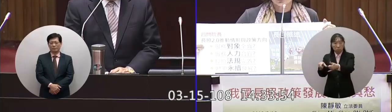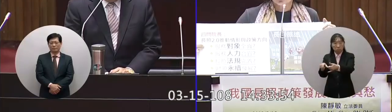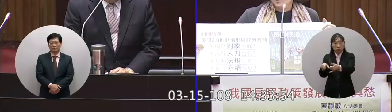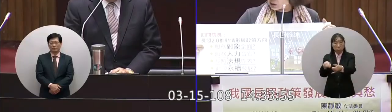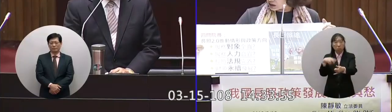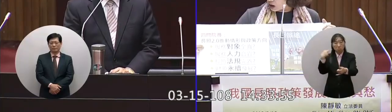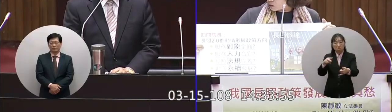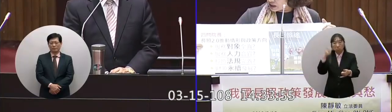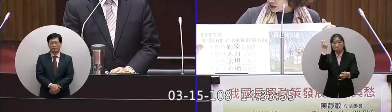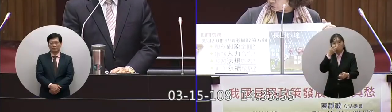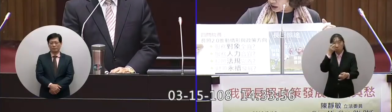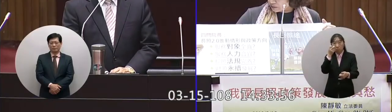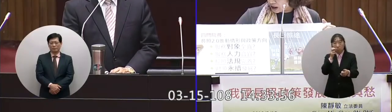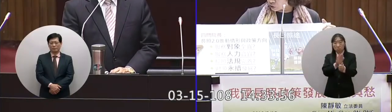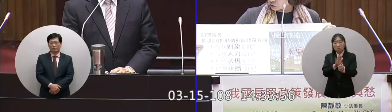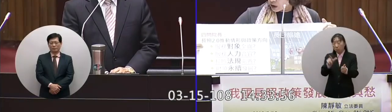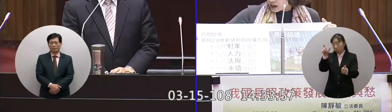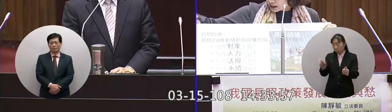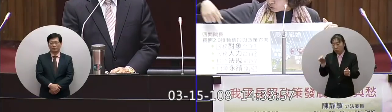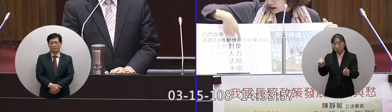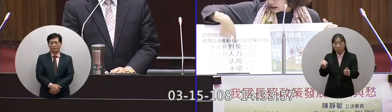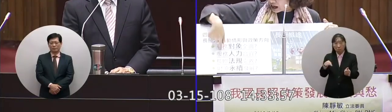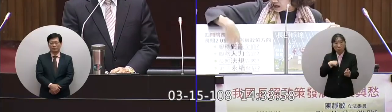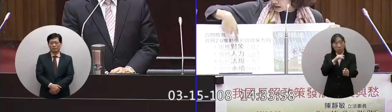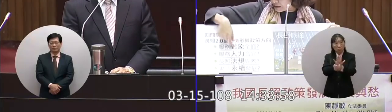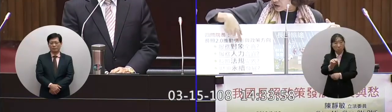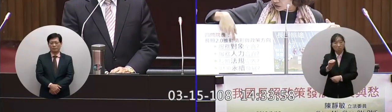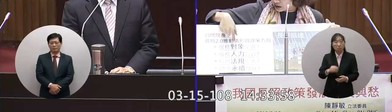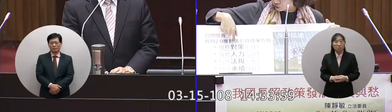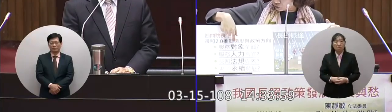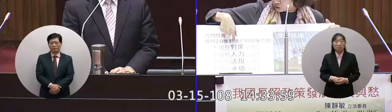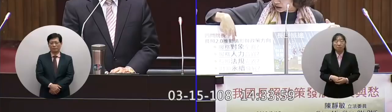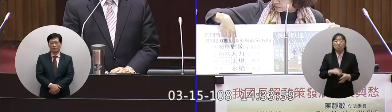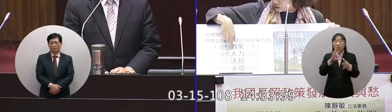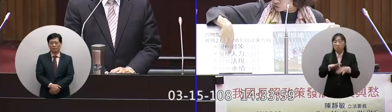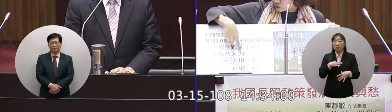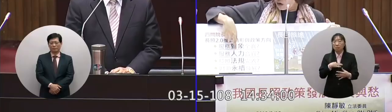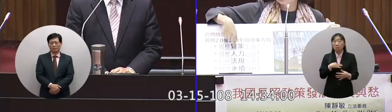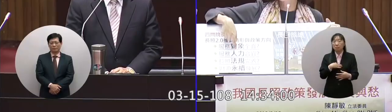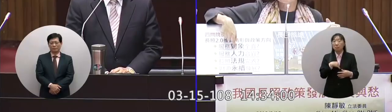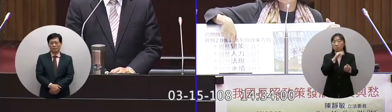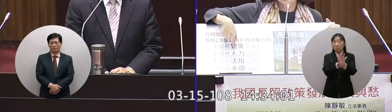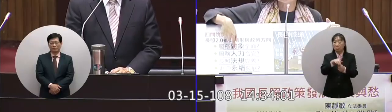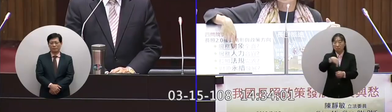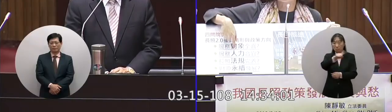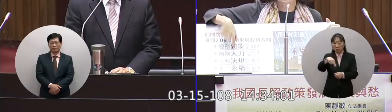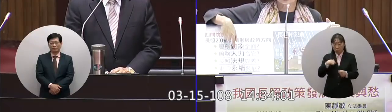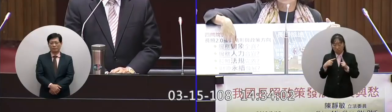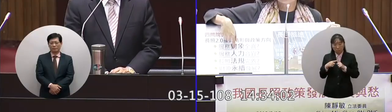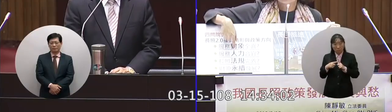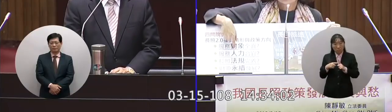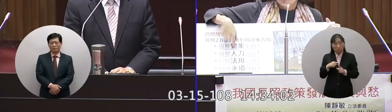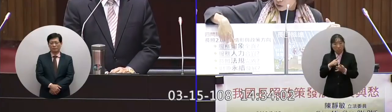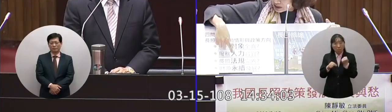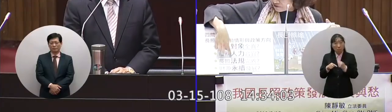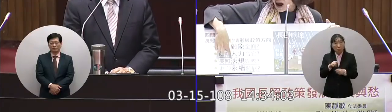照顾者也没有得到我们应有的一个帮助，那为了要让他们有得到足够的一个帮助，我们的人力足不足